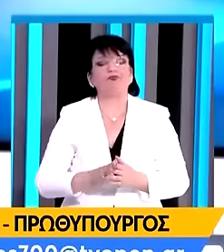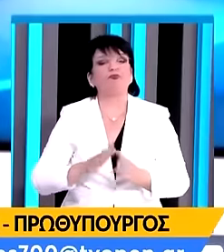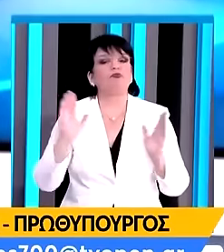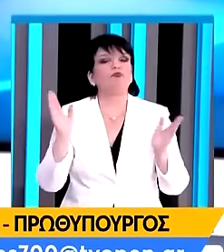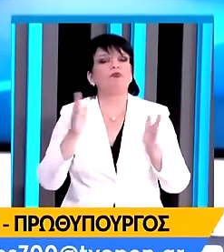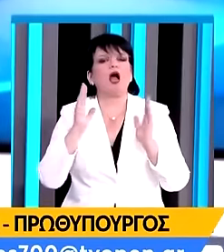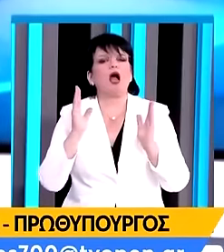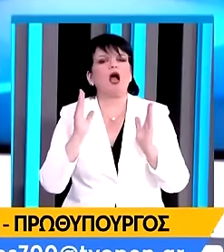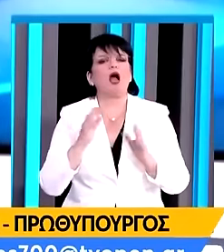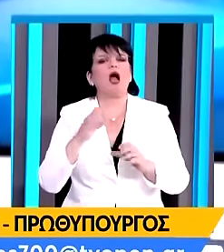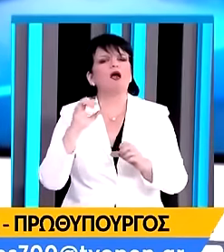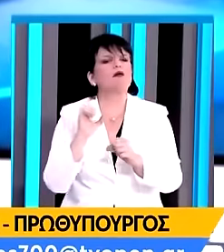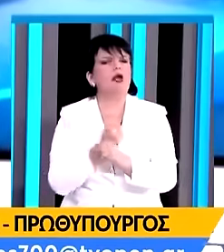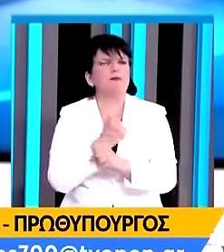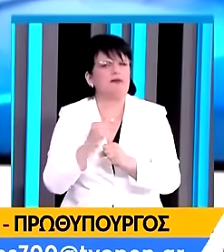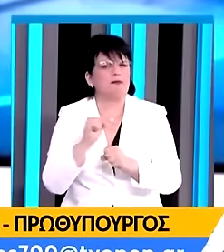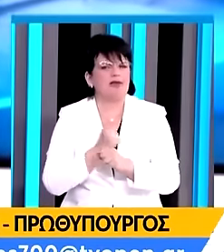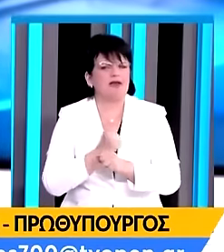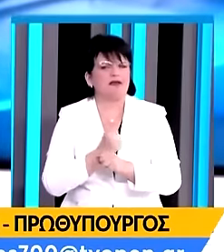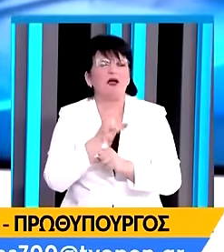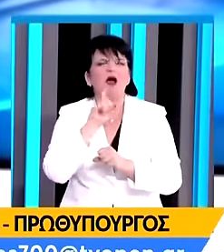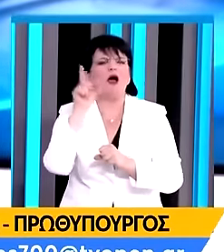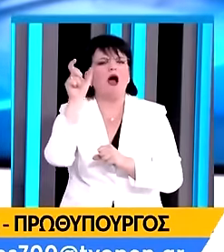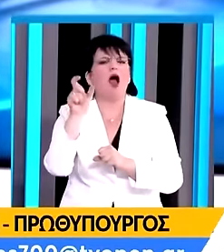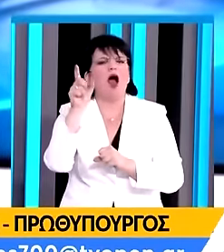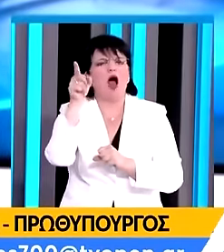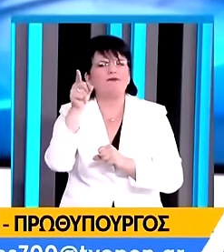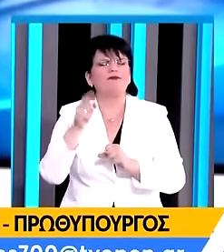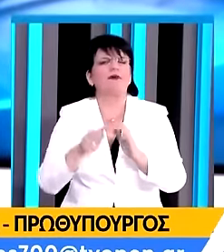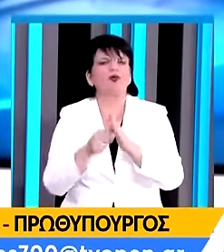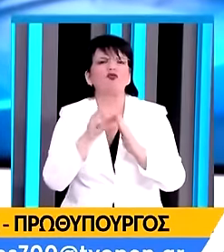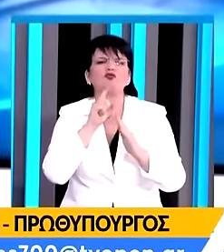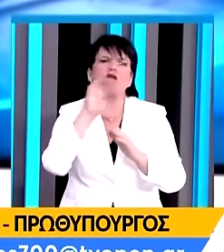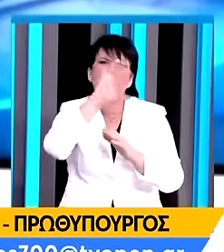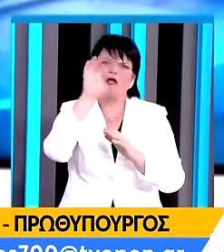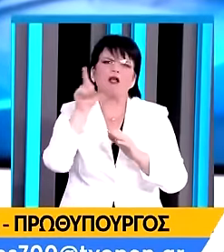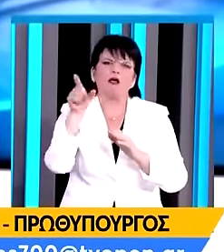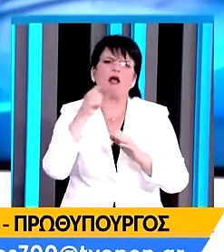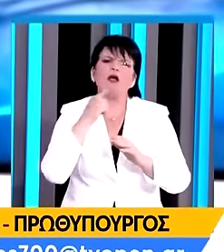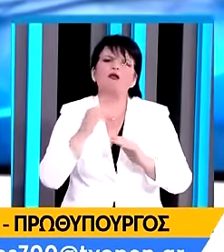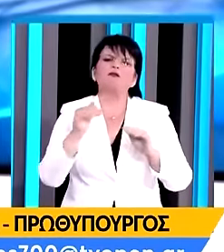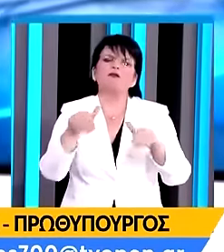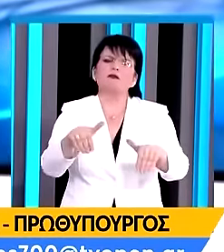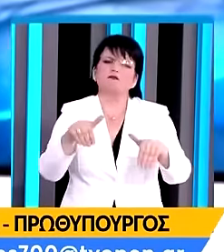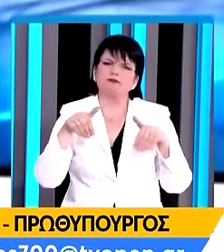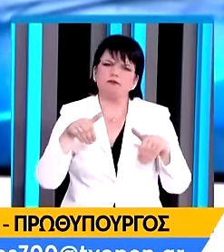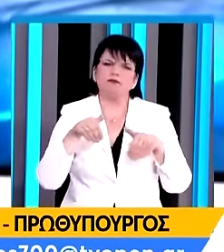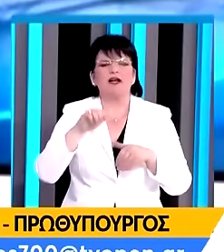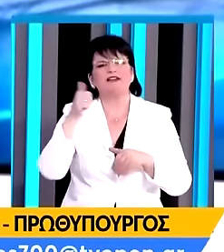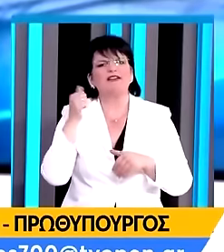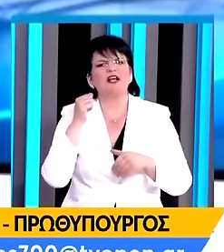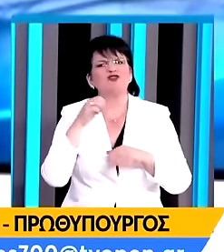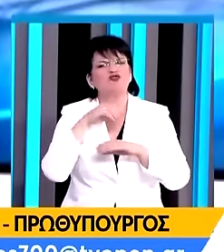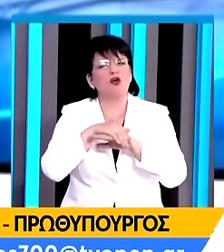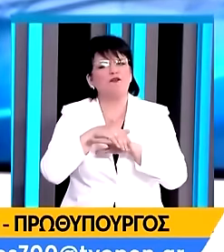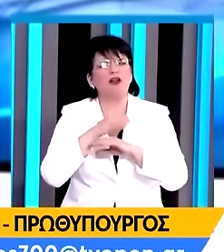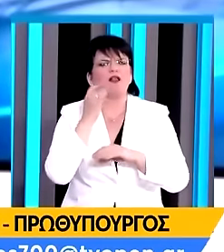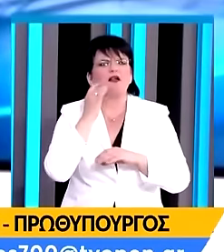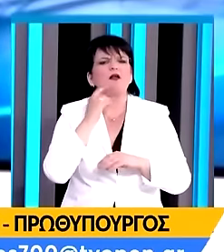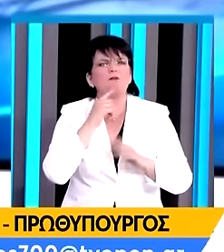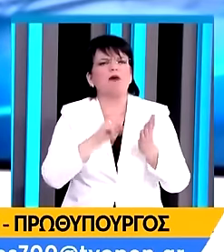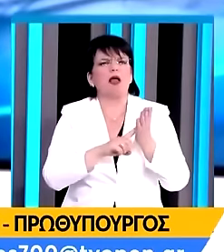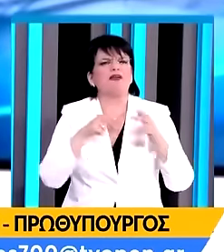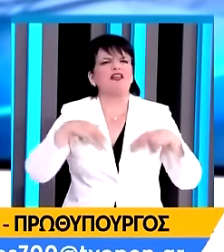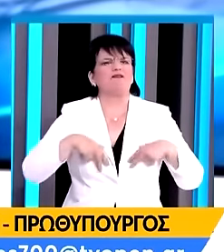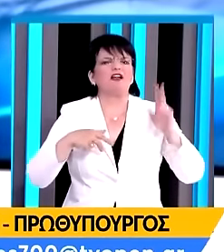επιμείνουν. Αν τελικά δεν οπισθοχωρήσουν και επιμείνουν σε αυτό. Ναι. Ο κύριος, άκουγα τον κύριο Βελόπουλο στο βράδυ, λέει, γιατί δεν καταγγέλει, λέει,